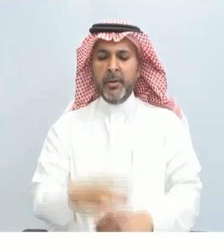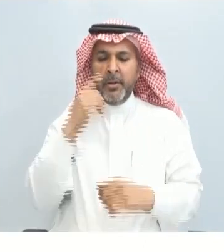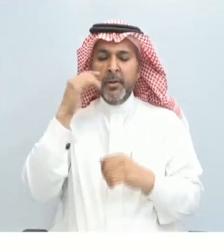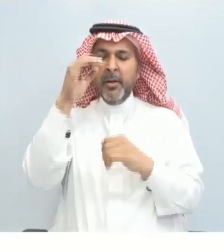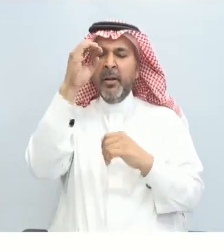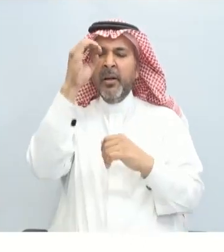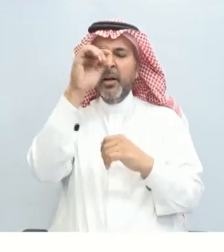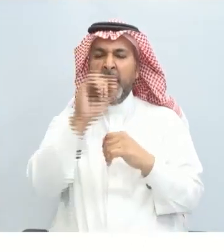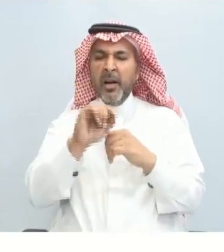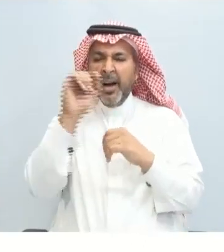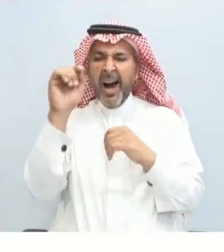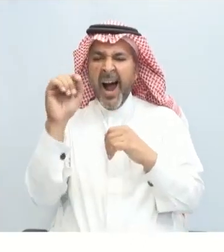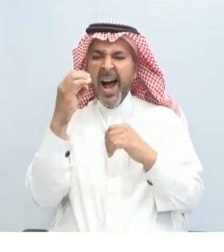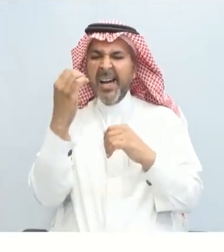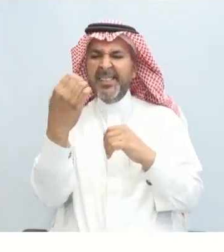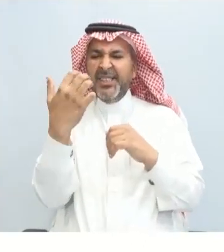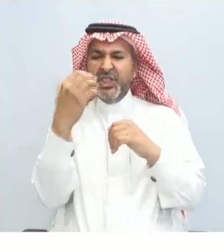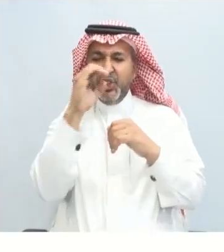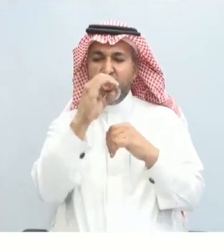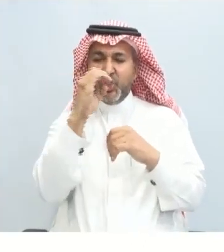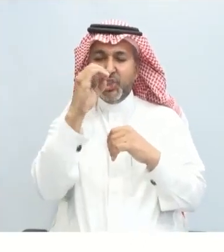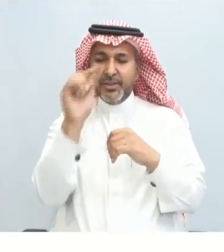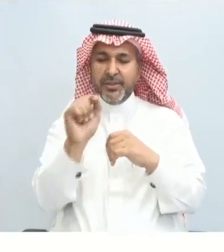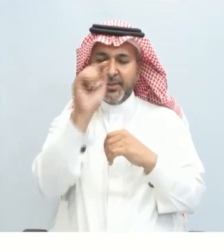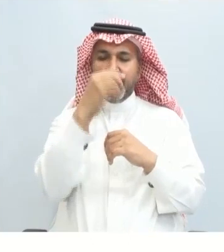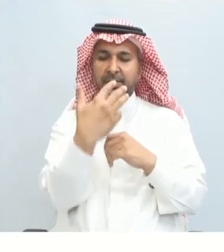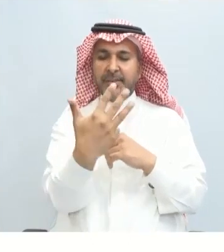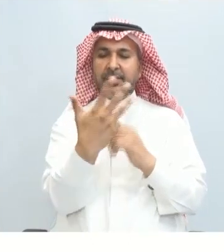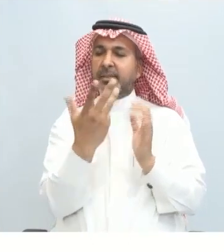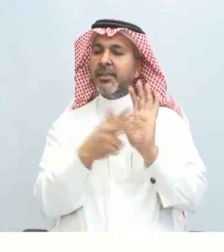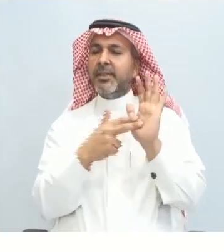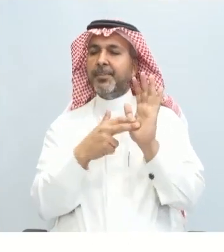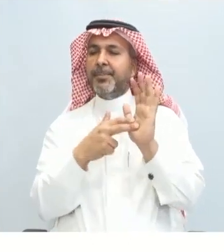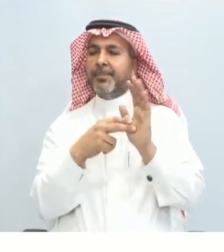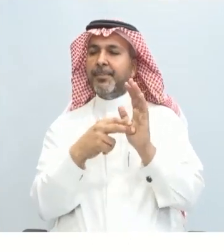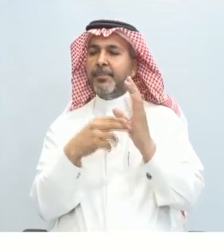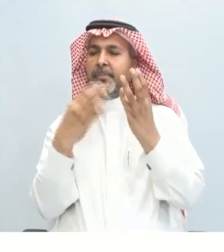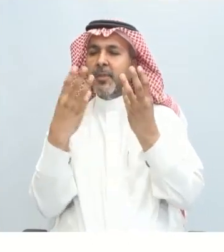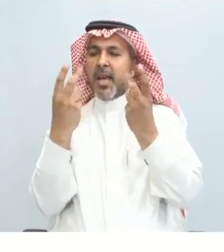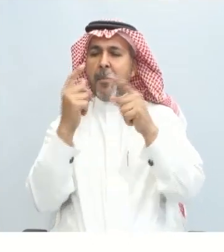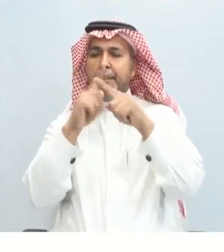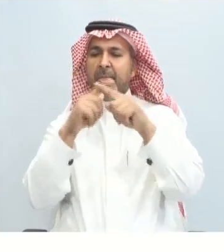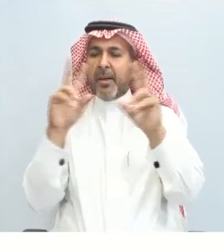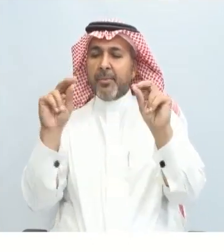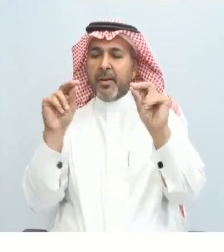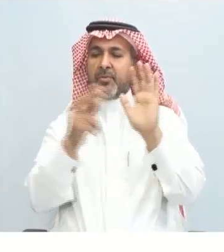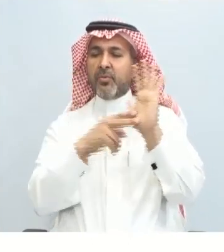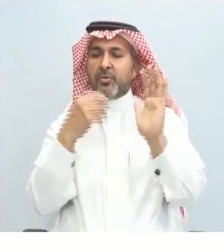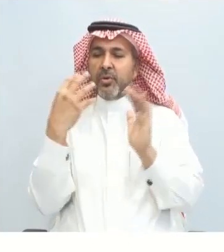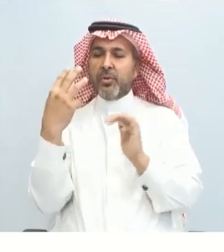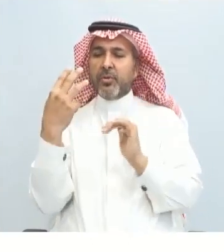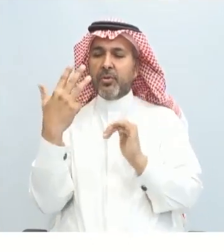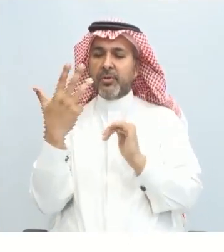باخذ جذر التس والجذر التربيعي لت وبعدين باخذ الاس 3 طبعا مو لازم تكتب الجذر التربيعي 2